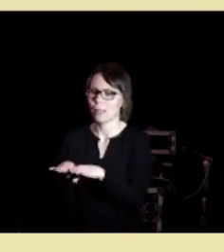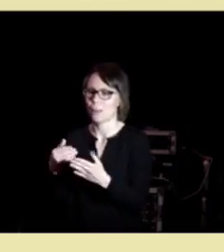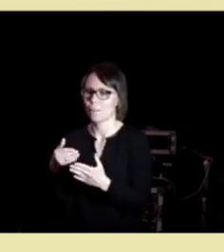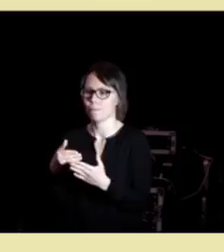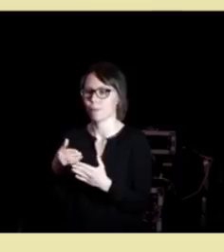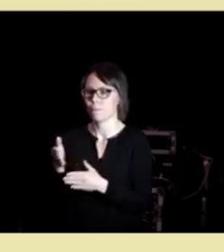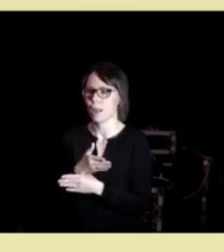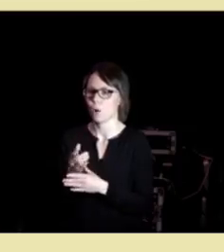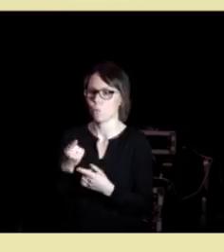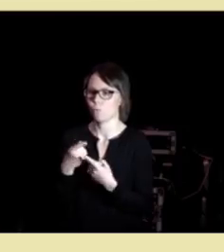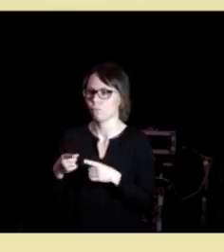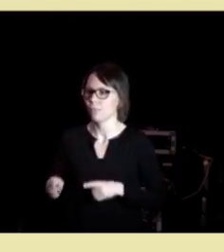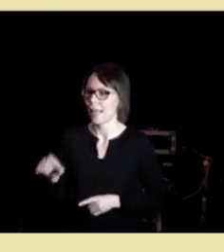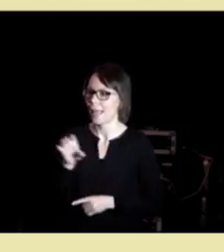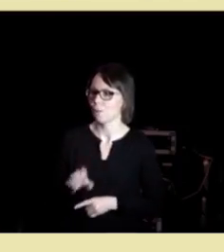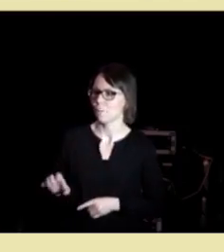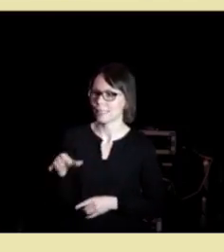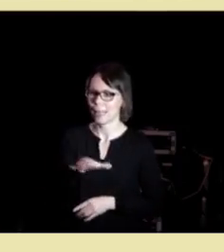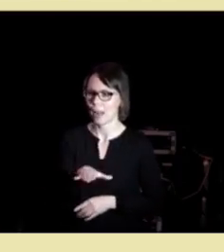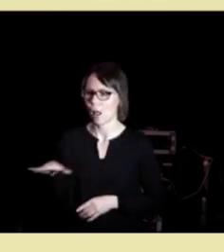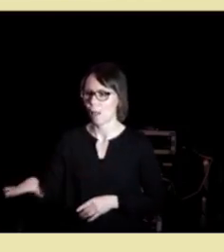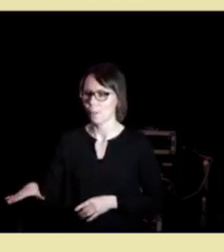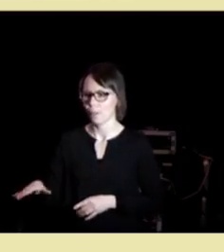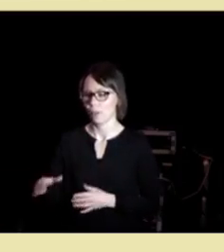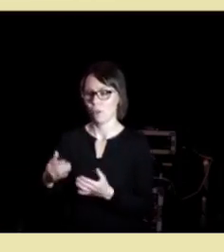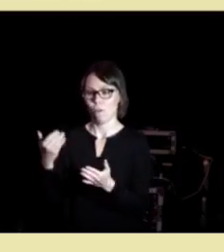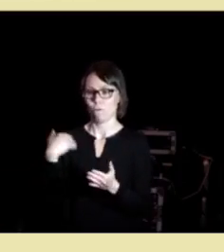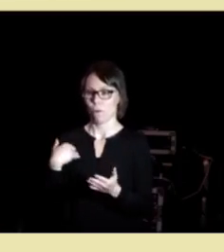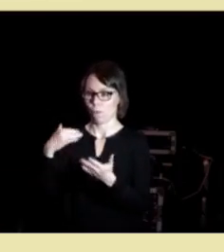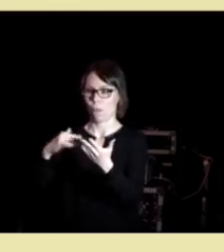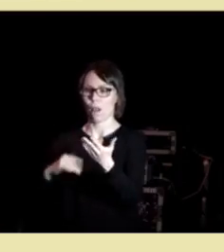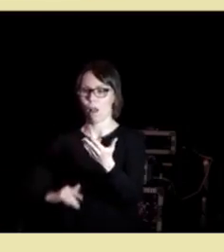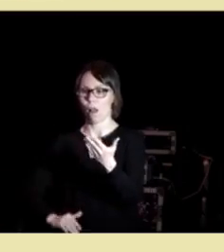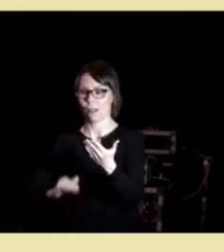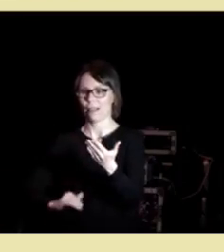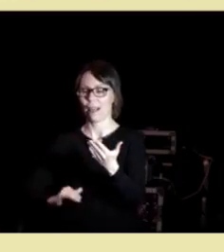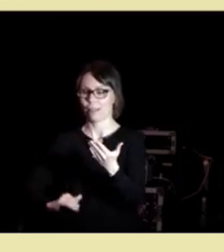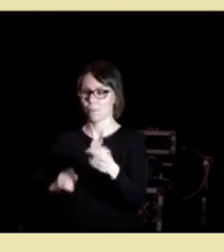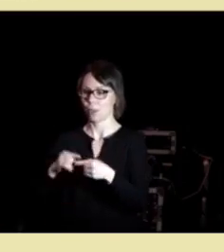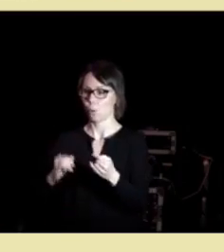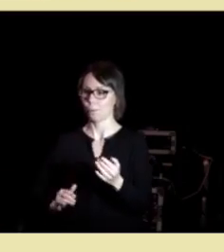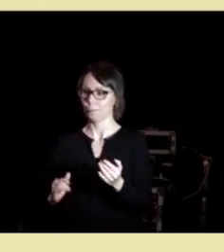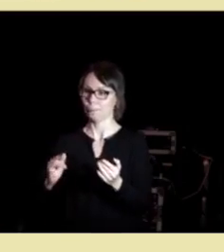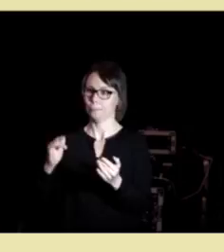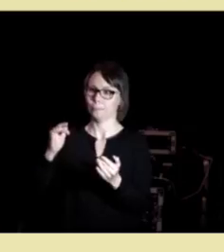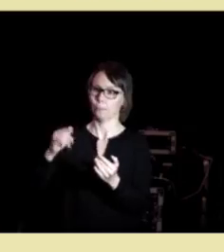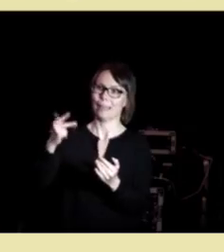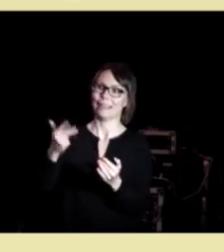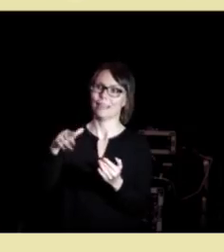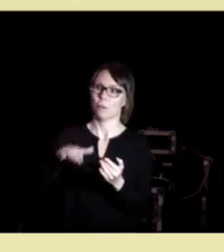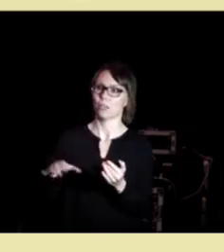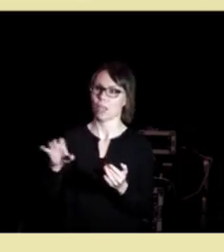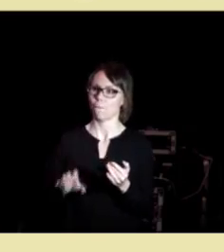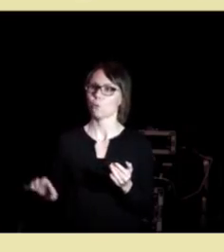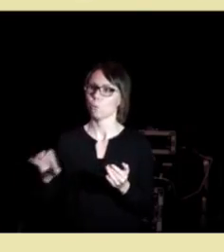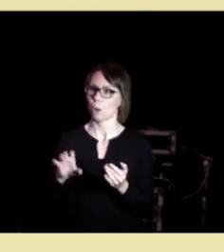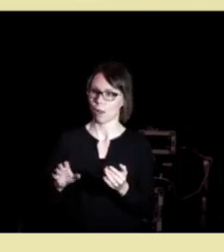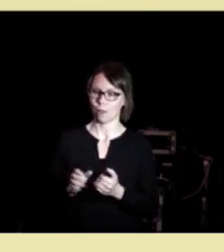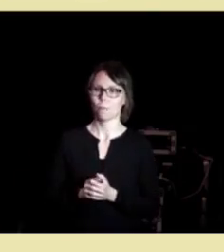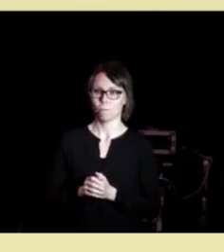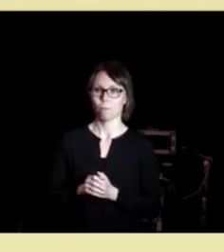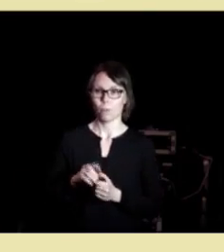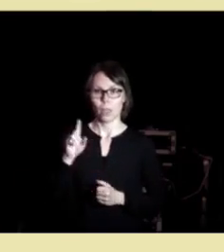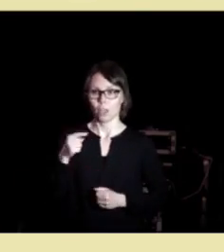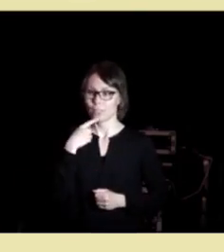ulike europeiske land, så har vi ligget langt ned på lista. Og vi er nå på 3. plass i Europa. Man kan si